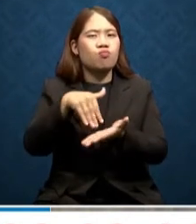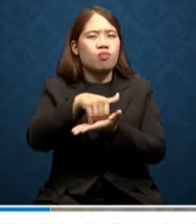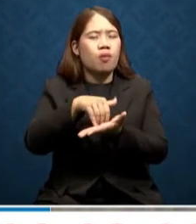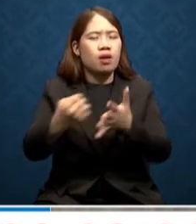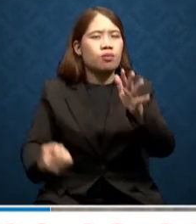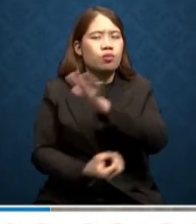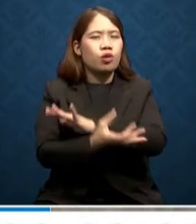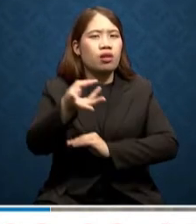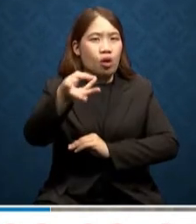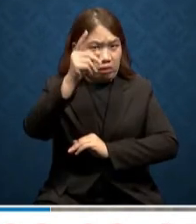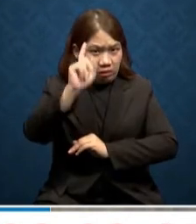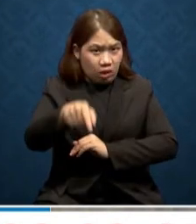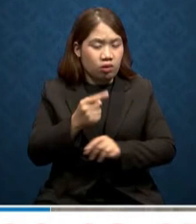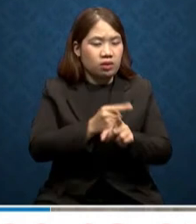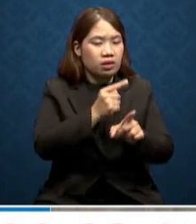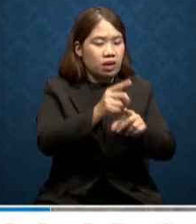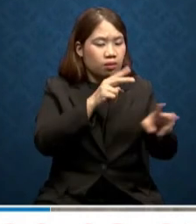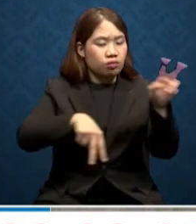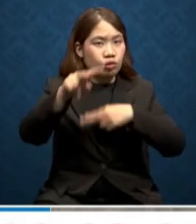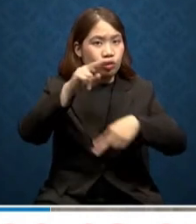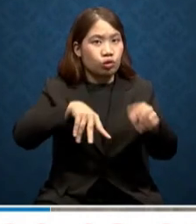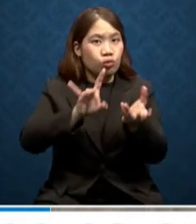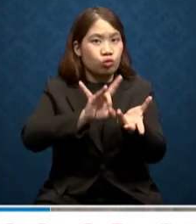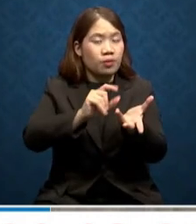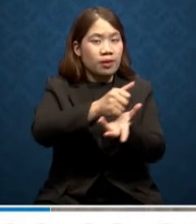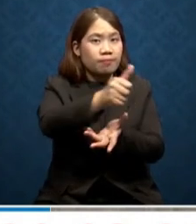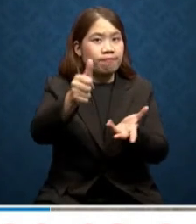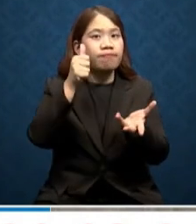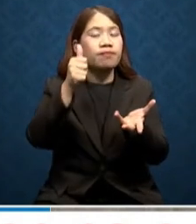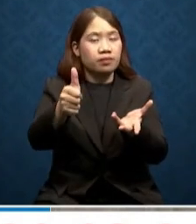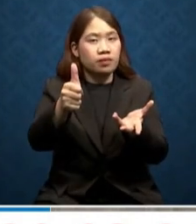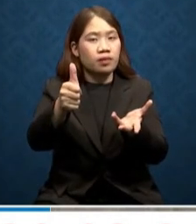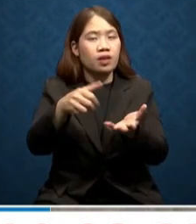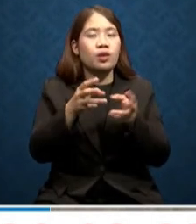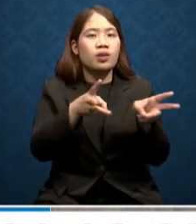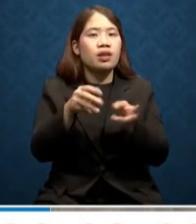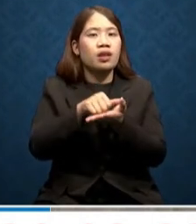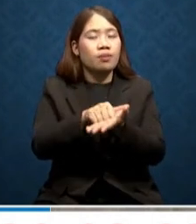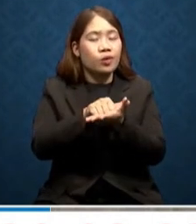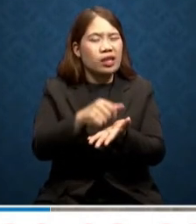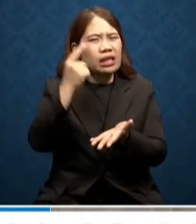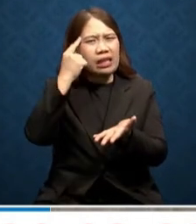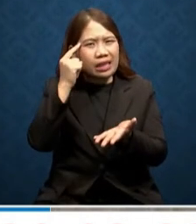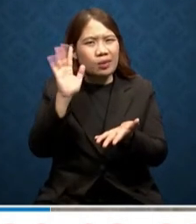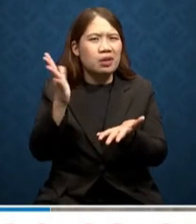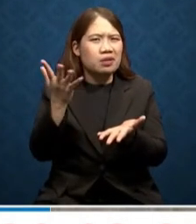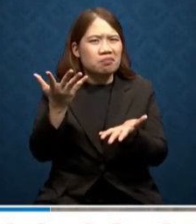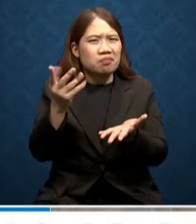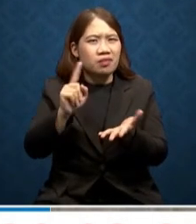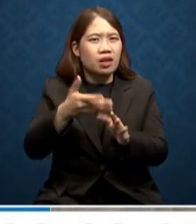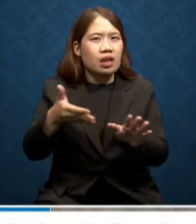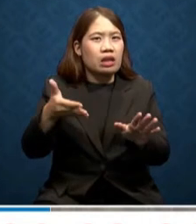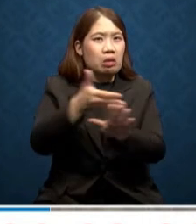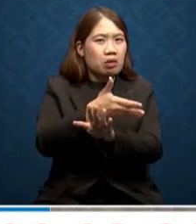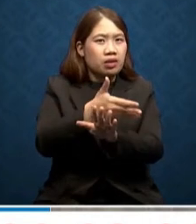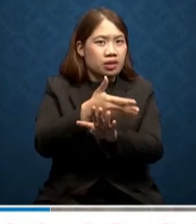ข้อ 5นะครับขอให้ติดตามตรวจสบตอบนะฮะคุณภาพและมาตรการของเอ่อการบริการนะครับอย่างน้อยๆเก็ไม่ควรจะต่ำกว่าก่อนหน้านี้ก่อน